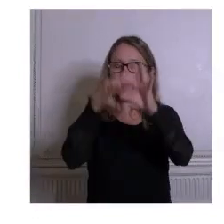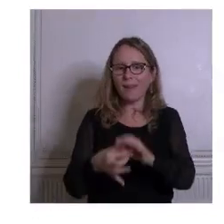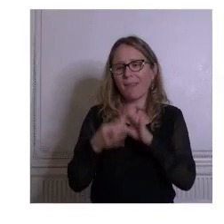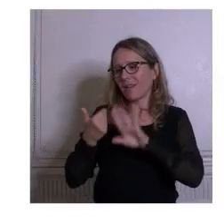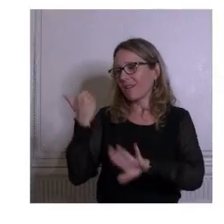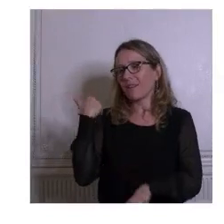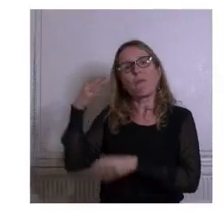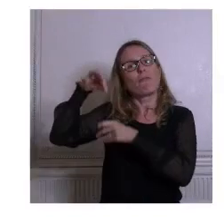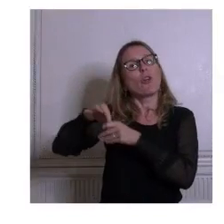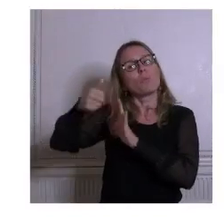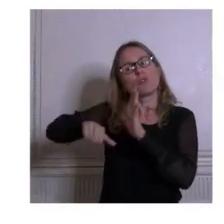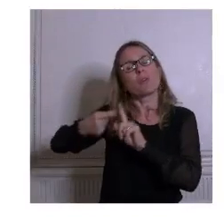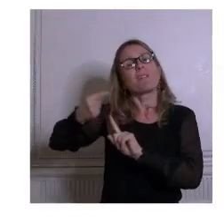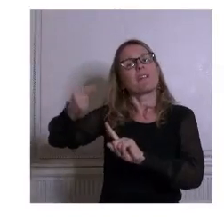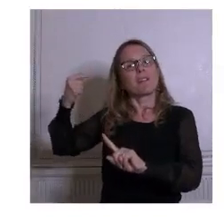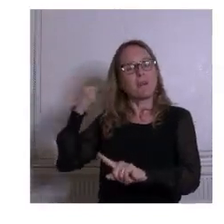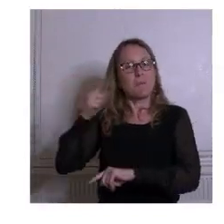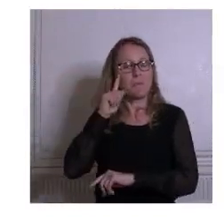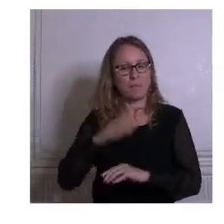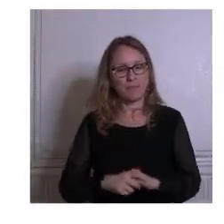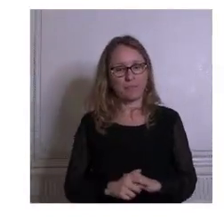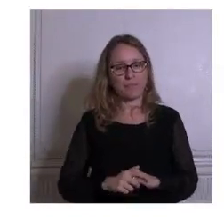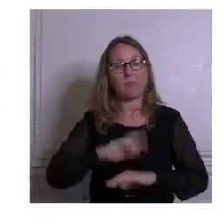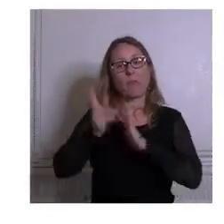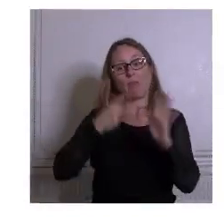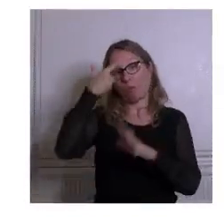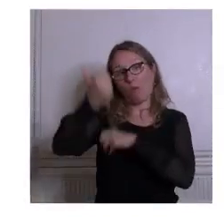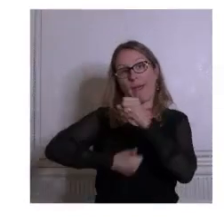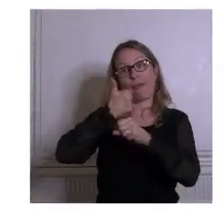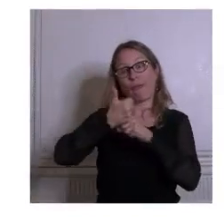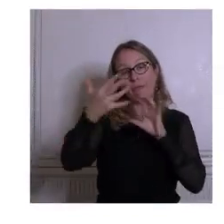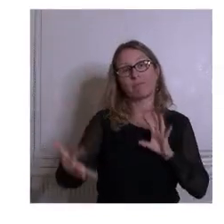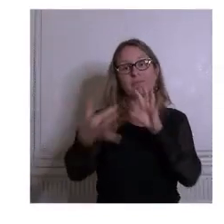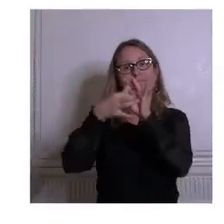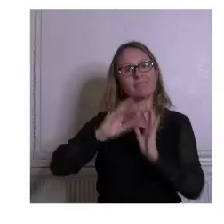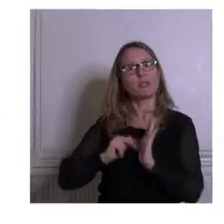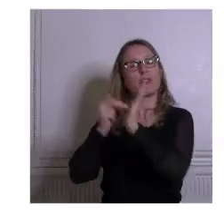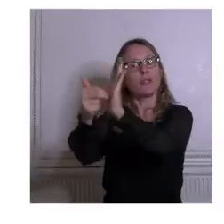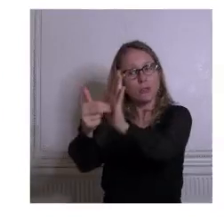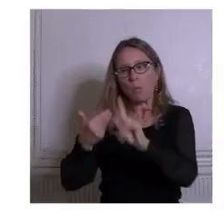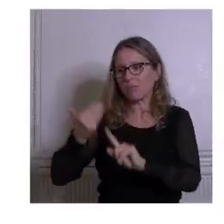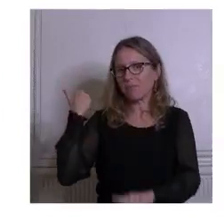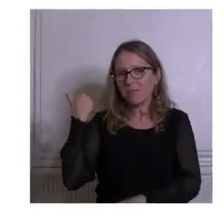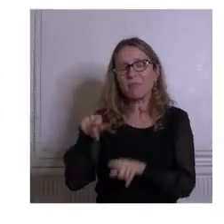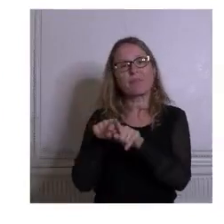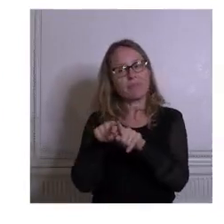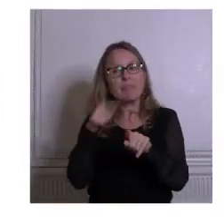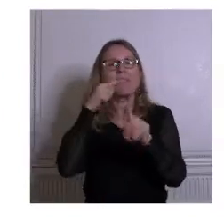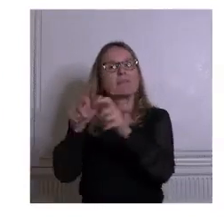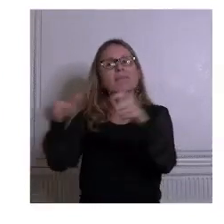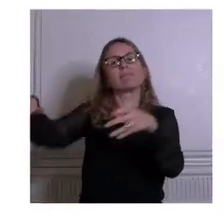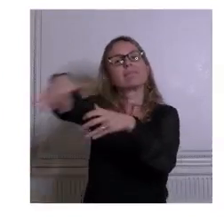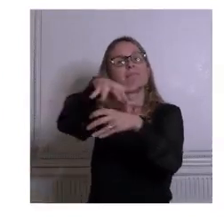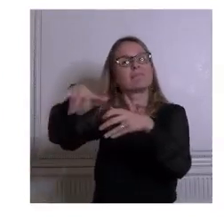ou pas? Alors, pour l'ensemble des indemnités, comme c'est indiqué là-dessus, vous savez qu'à chaque fois qu'on vote une délibération, il n'y a